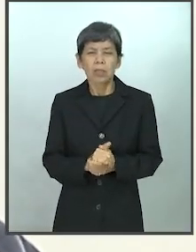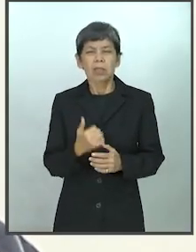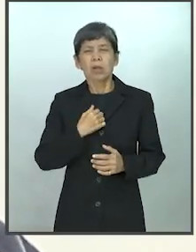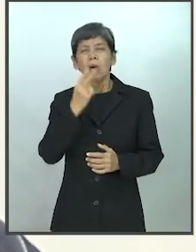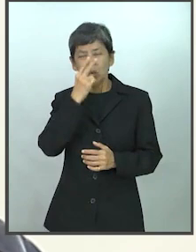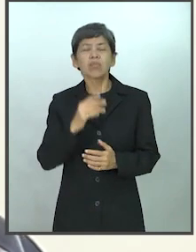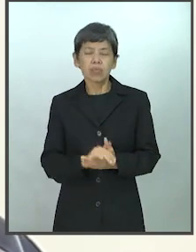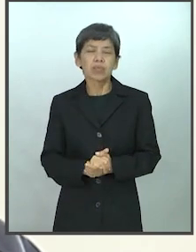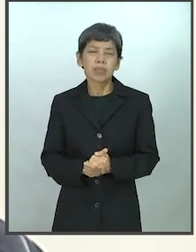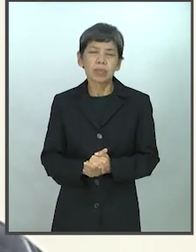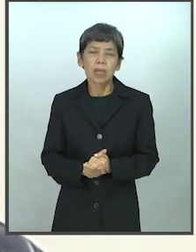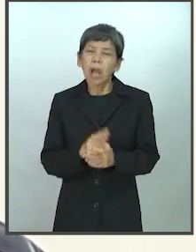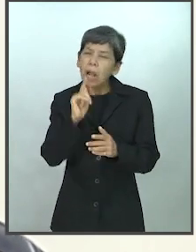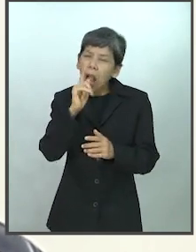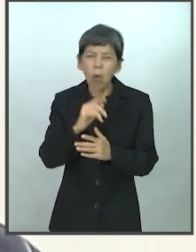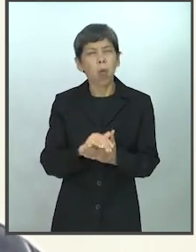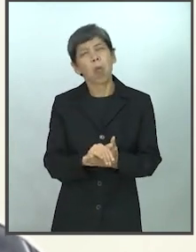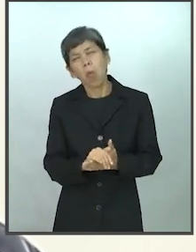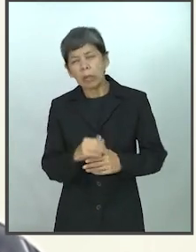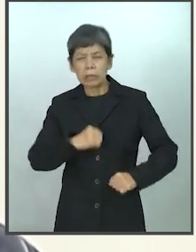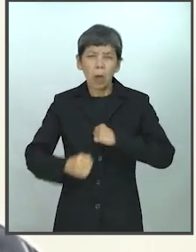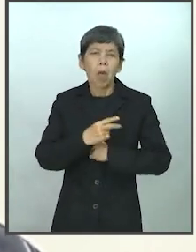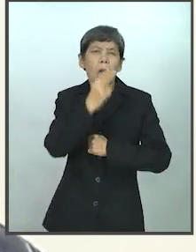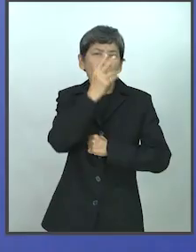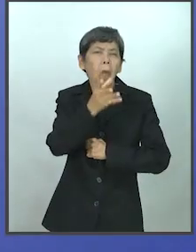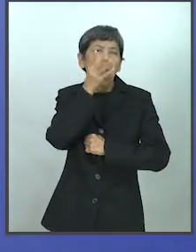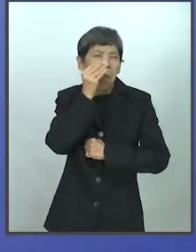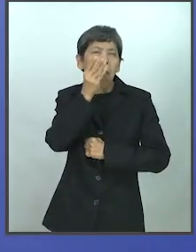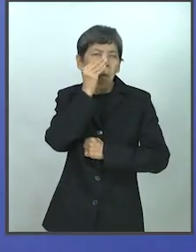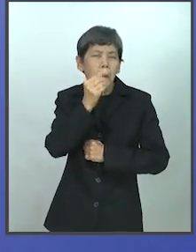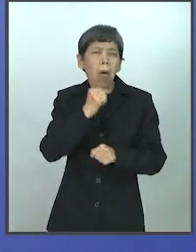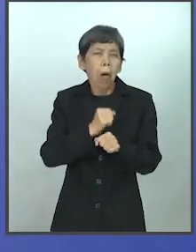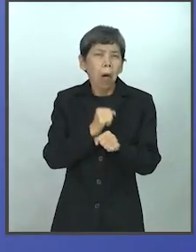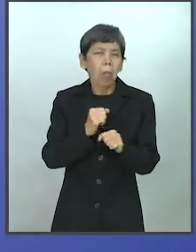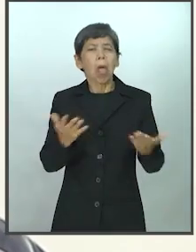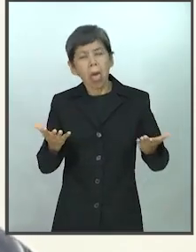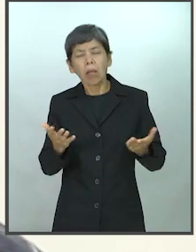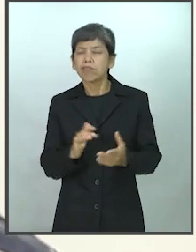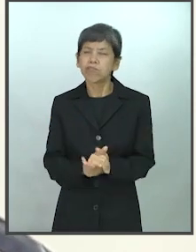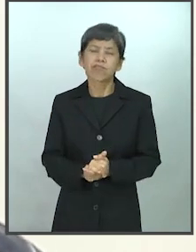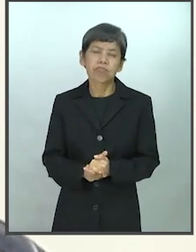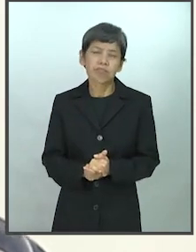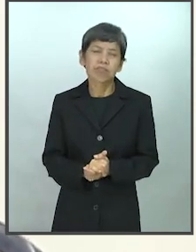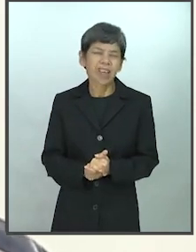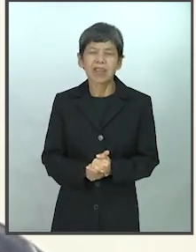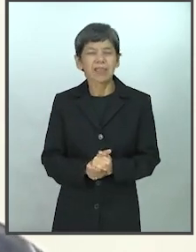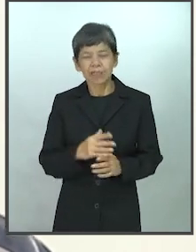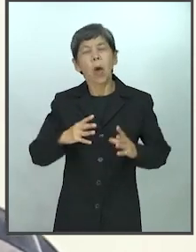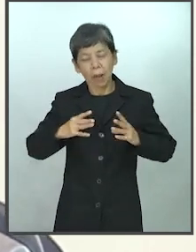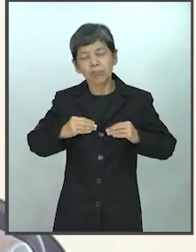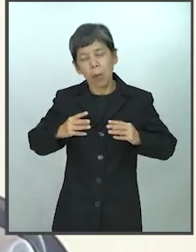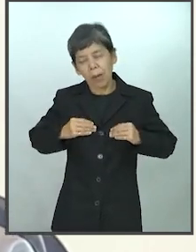ก็พูดถูกนะเสนอแต่เขาหลายๆให้เยาวชนทำตามใส่สีตีไข่อันนี้ไม่ปฏิเสธ